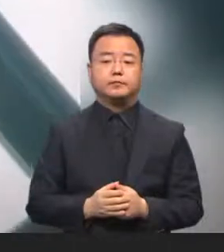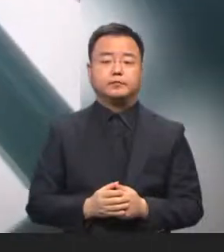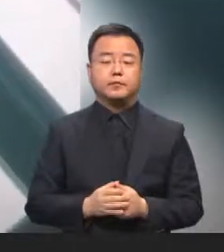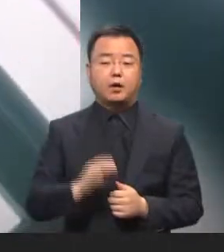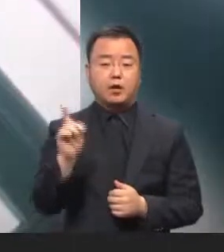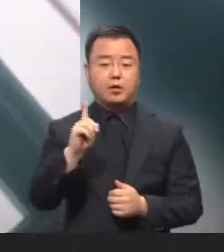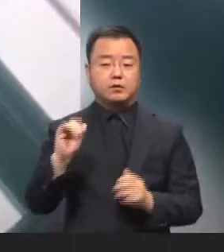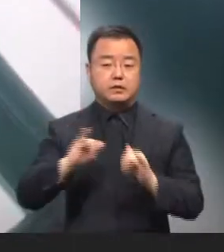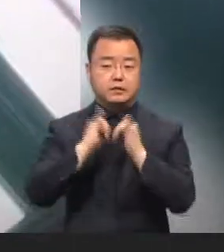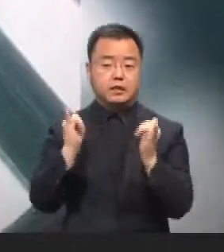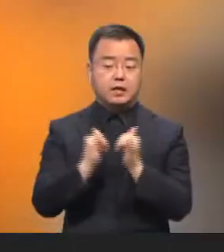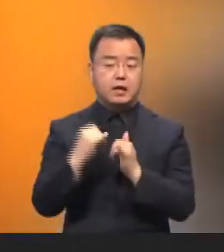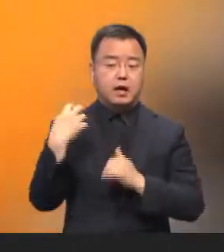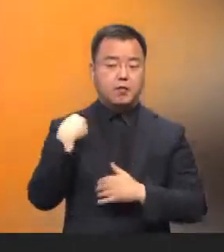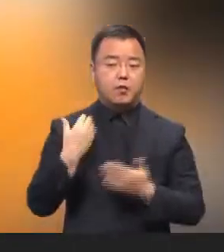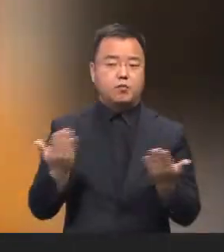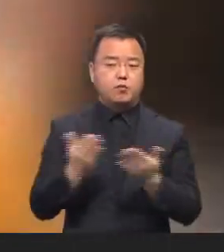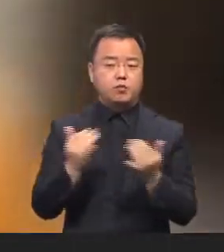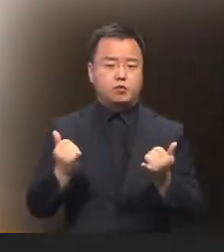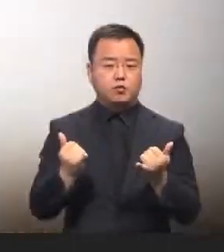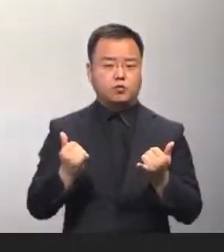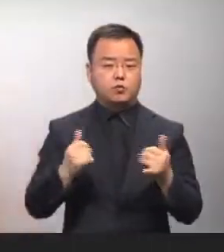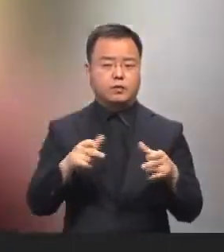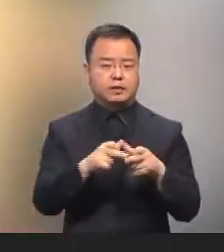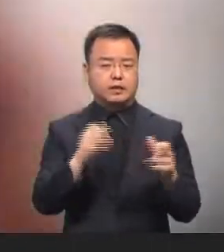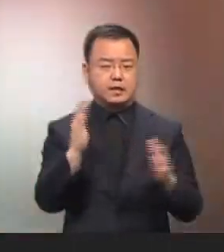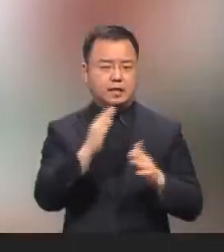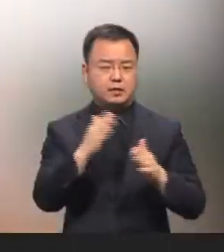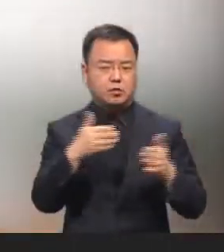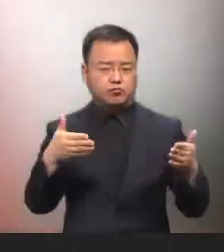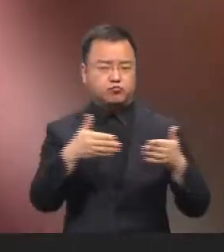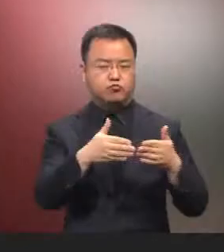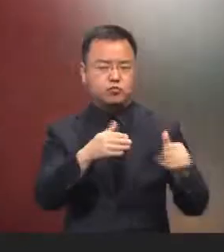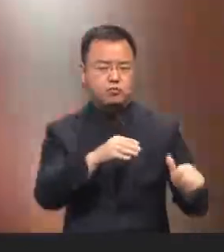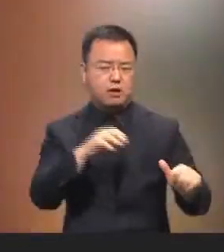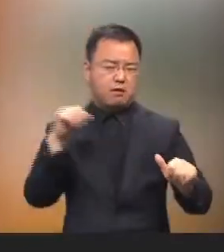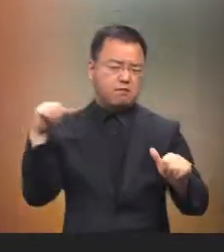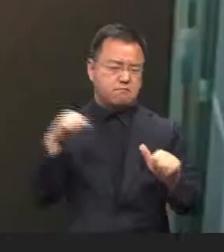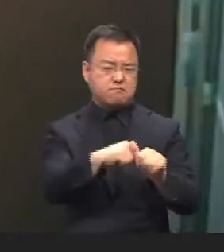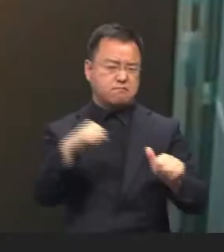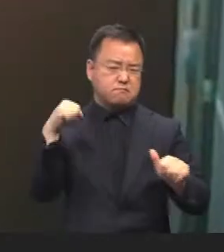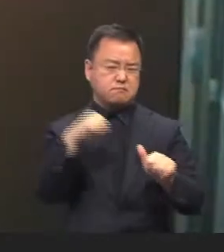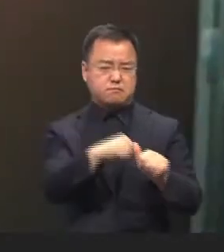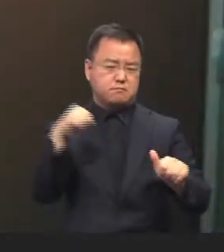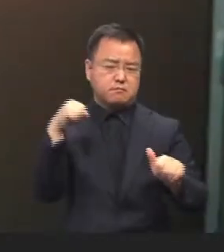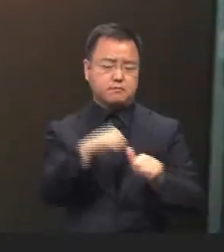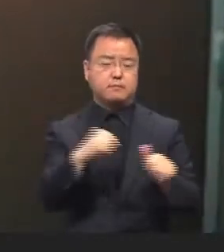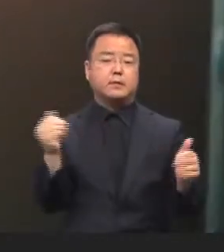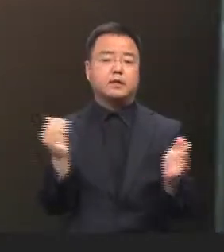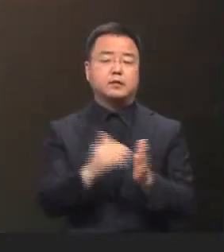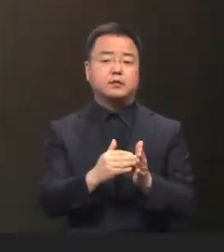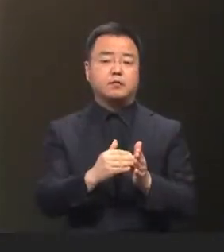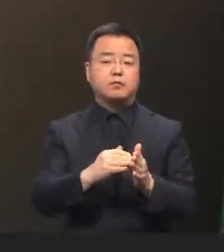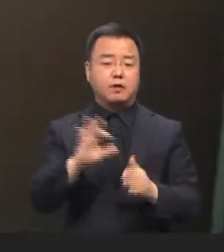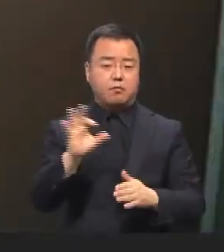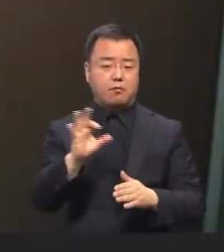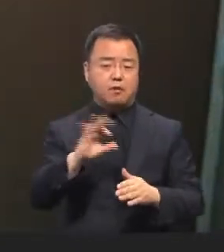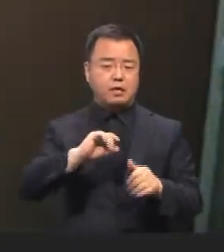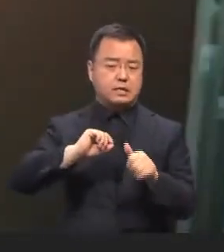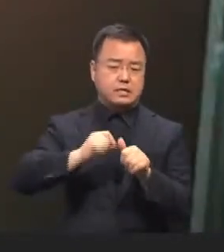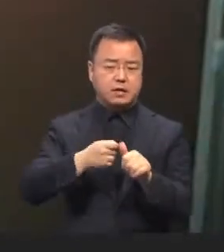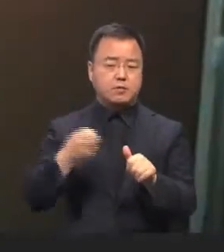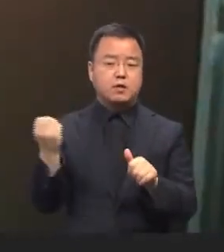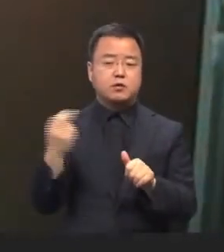한 사회복무요원이 장애 학생을 구석에 몰고 주먹으로 수차례 내리칩니다. 화장실에서 얼차려를 시키고 장애